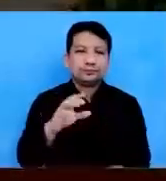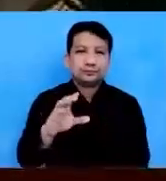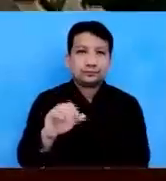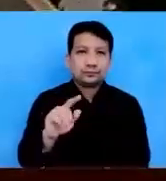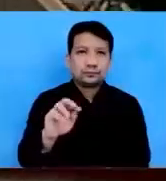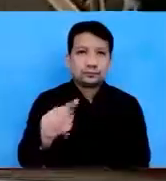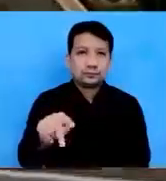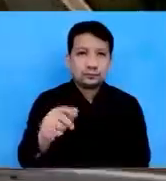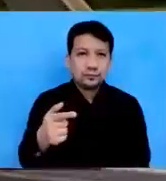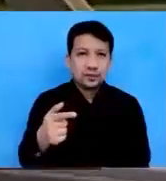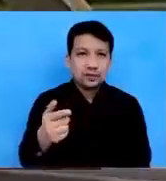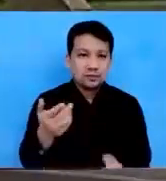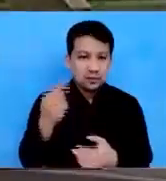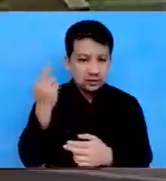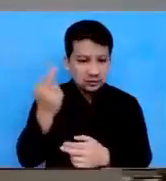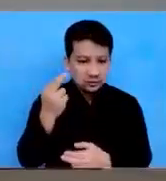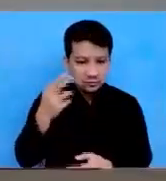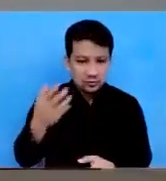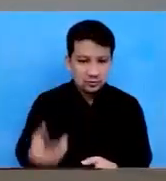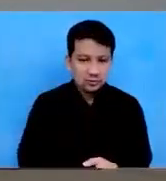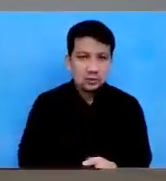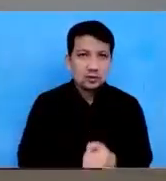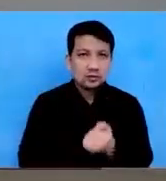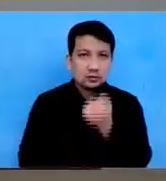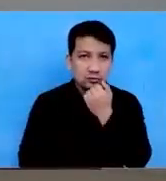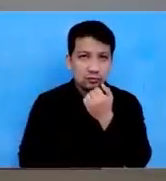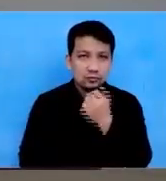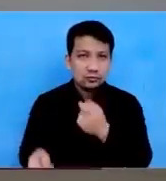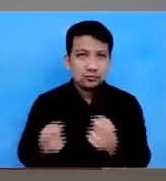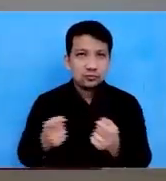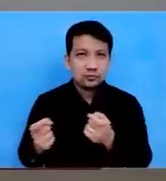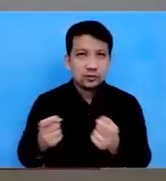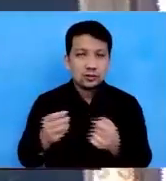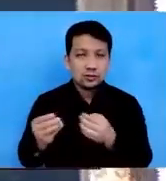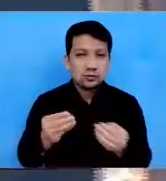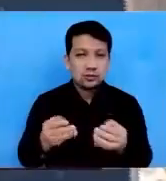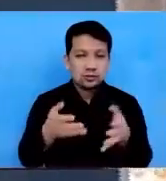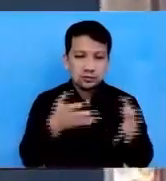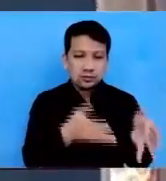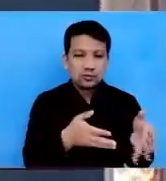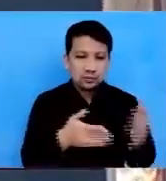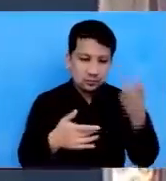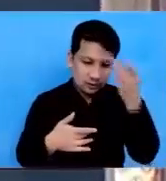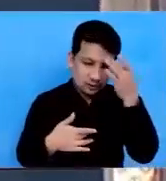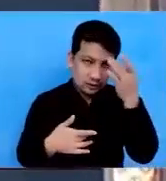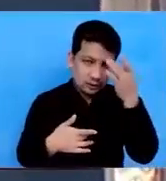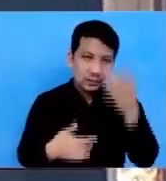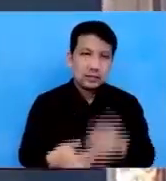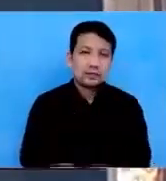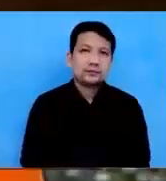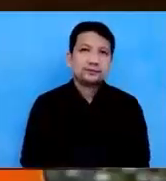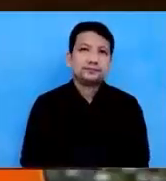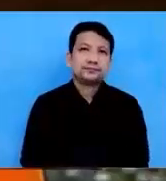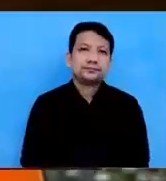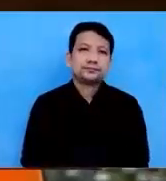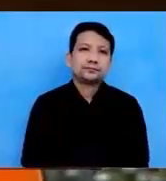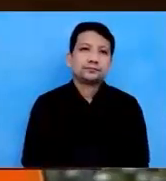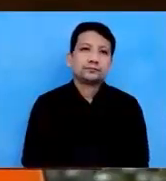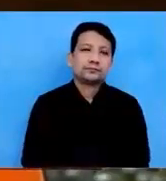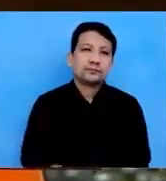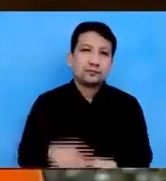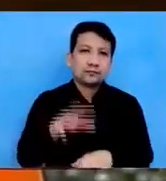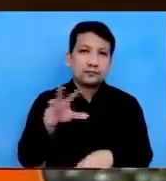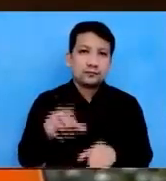ng korupsyon at mismanagement sa bilibid kung bakit napabayaan ang mga sakit ng inmates. Part of mismanagement kasi bakit naman